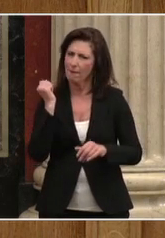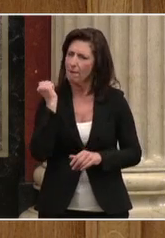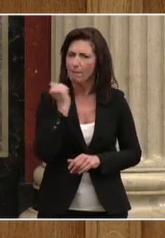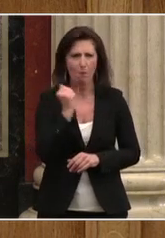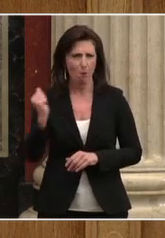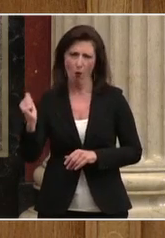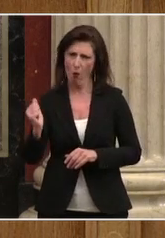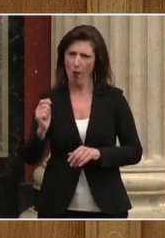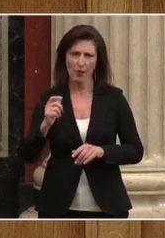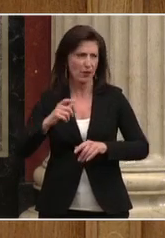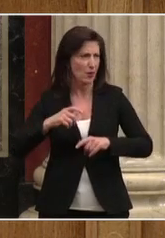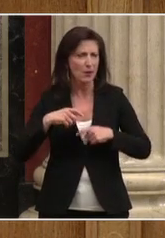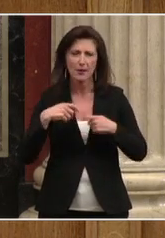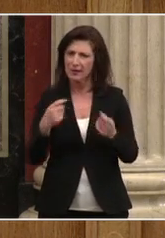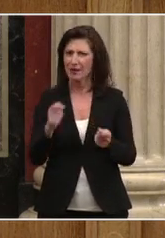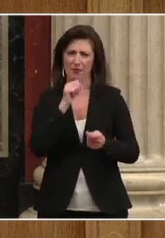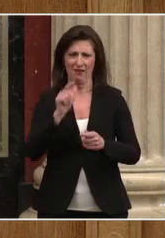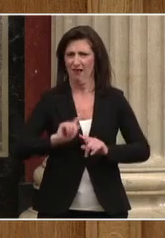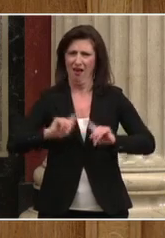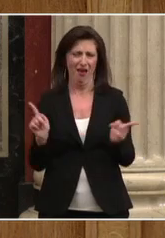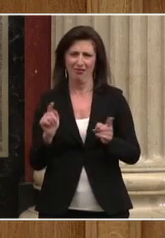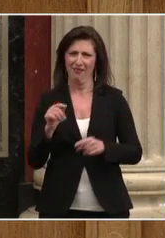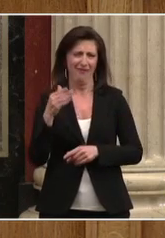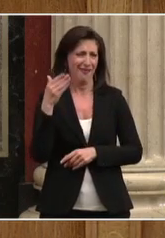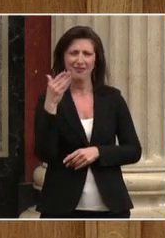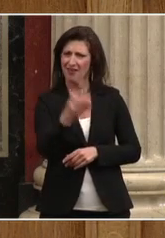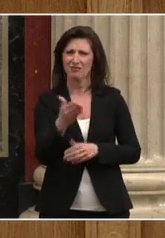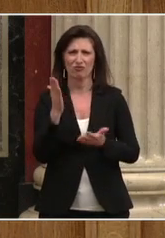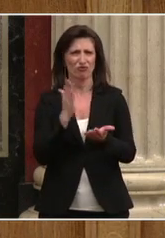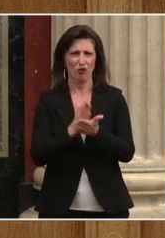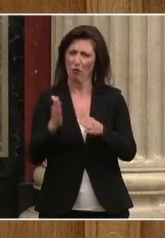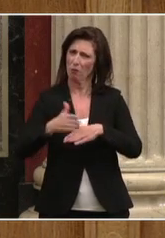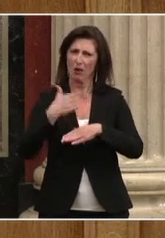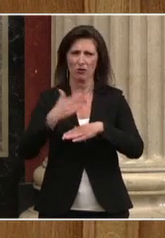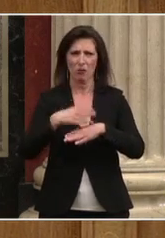Vergleiche duldet, der selbst Archetyp des Genozids geworden ist.